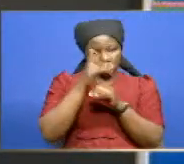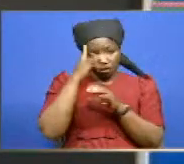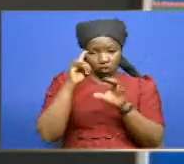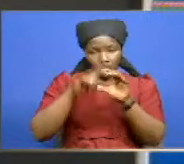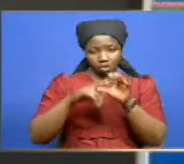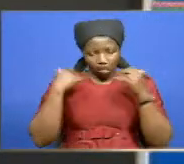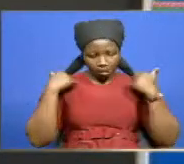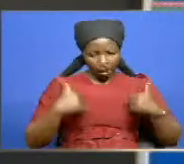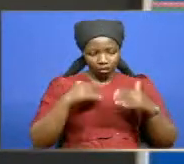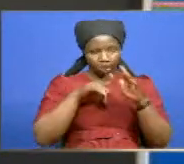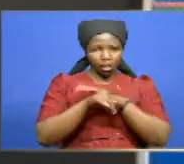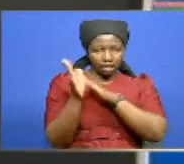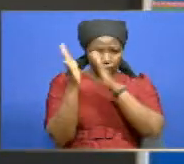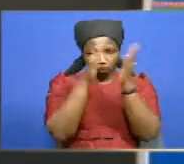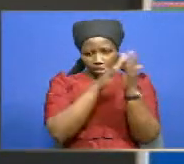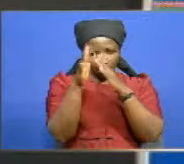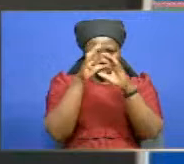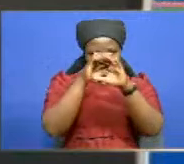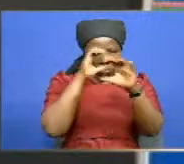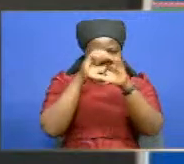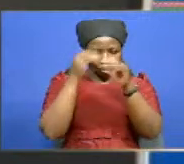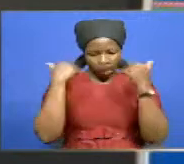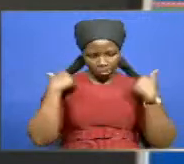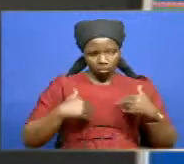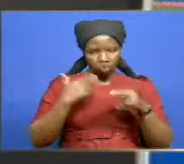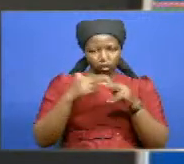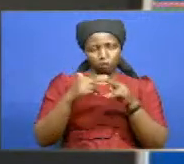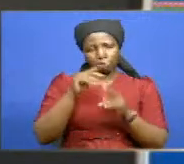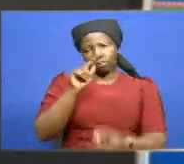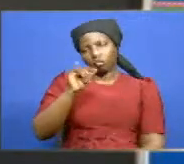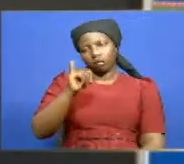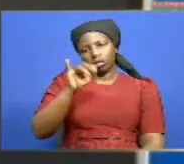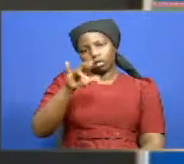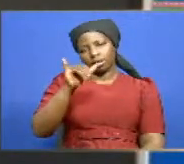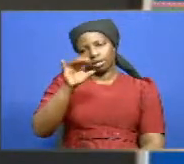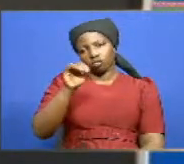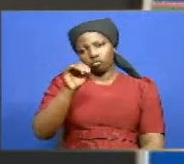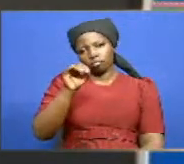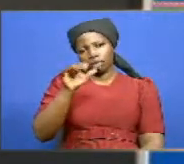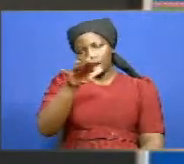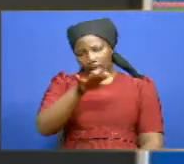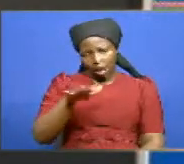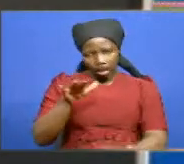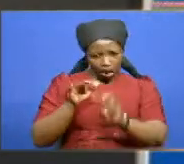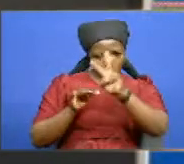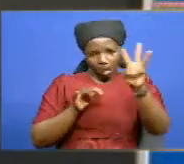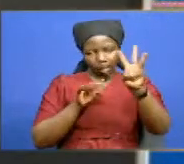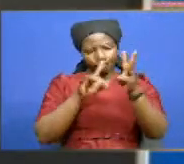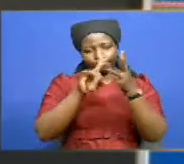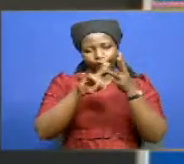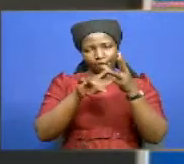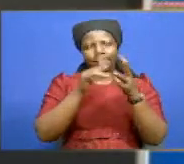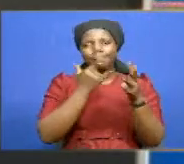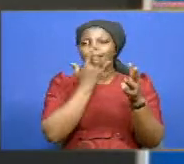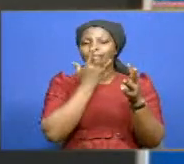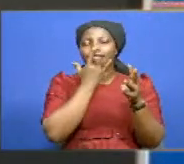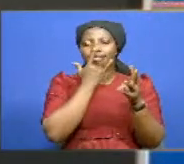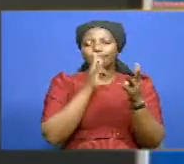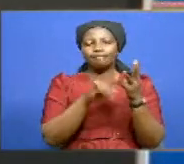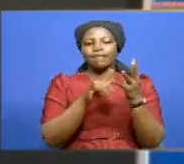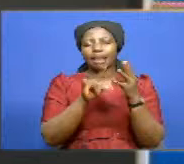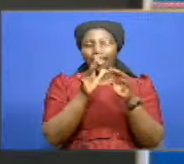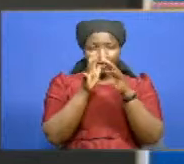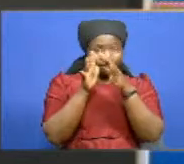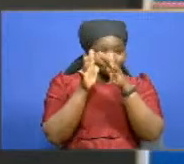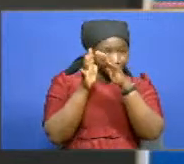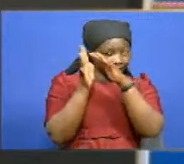kwenye utabiri wa hali ya hewa. Jina langu ni Tilio Marco. Maeneo ya magharibi, maeneo ya Nyanza na baadhi ya sehemu za Rift